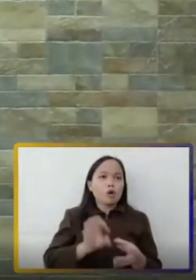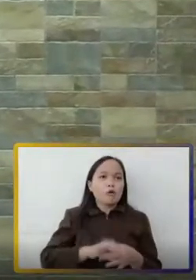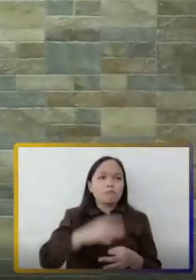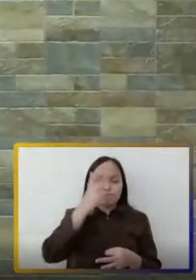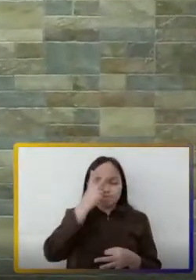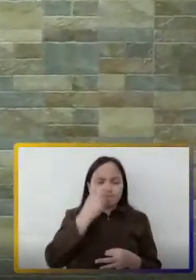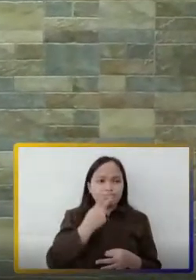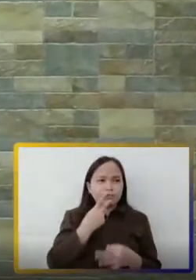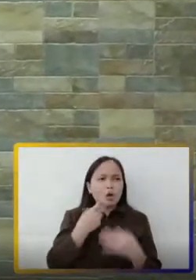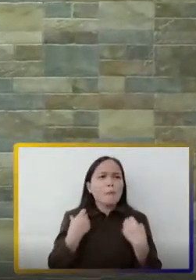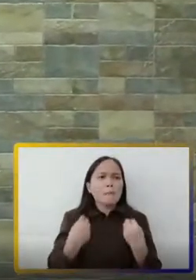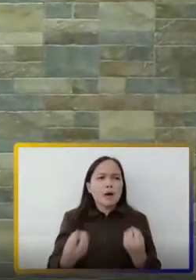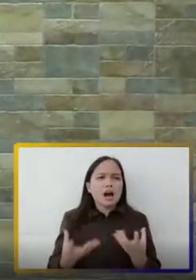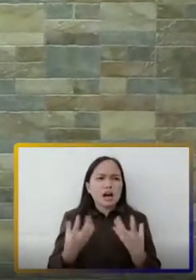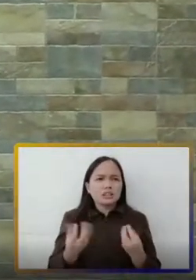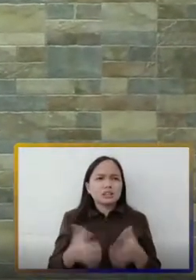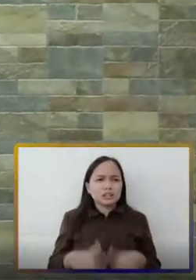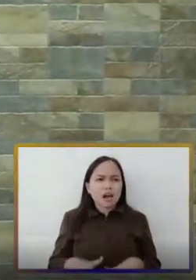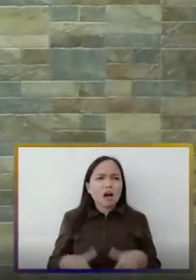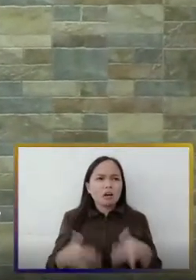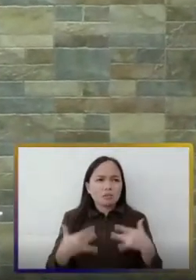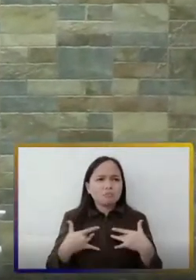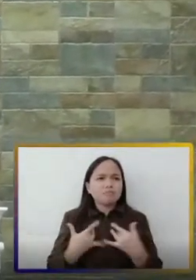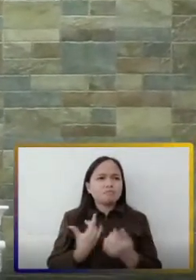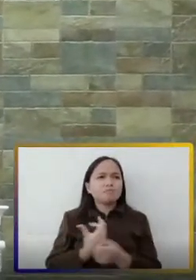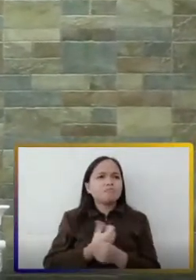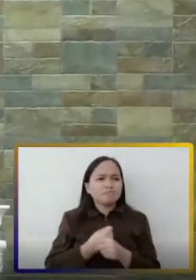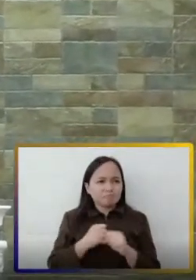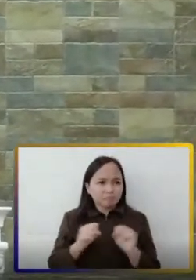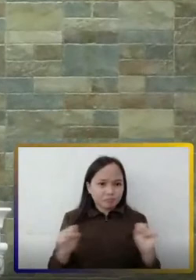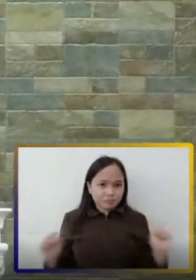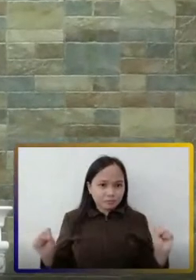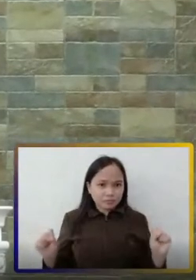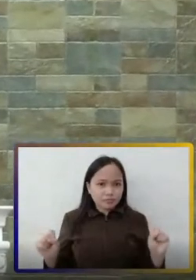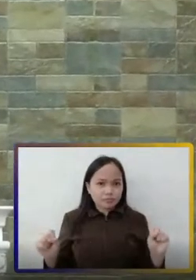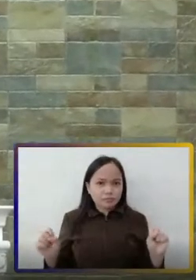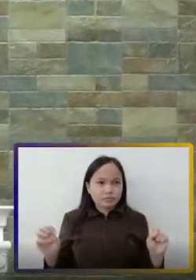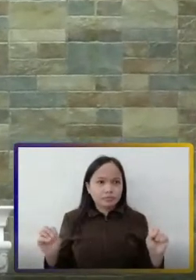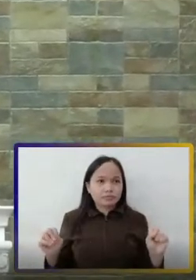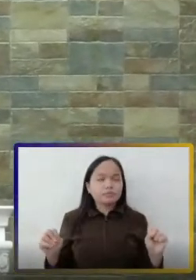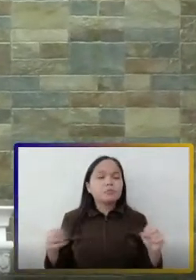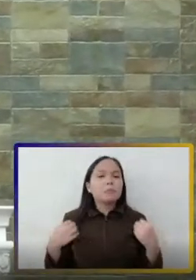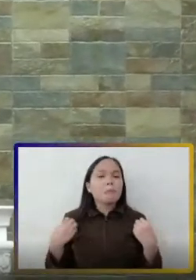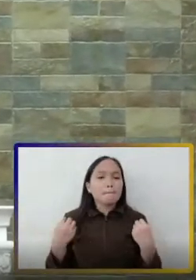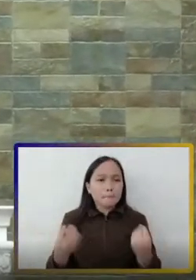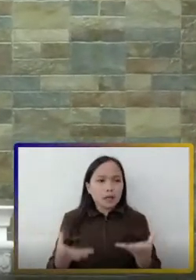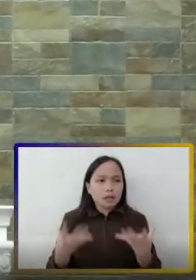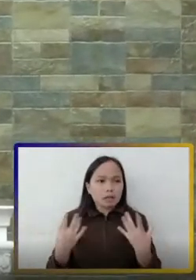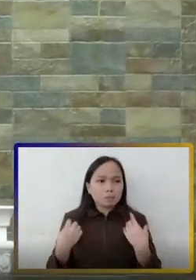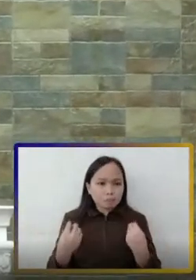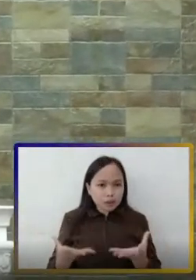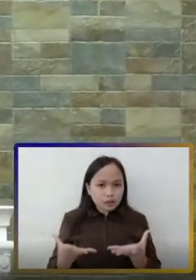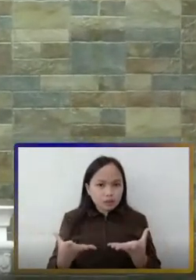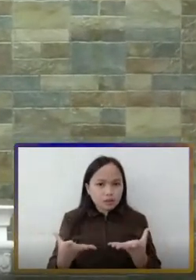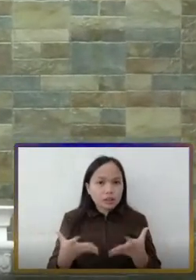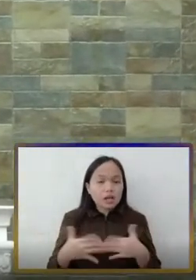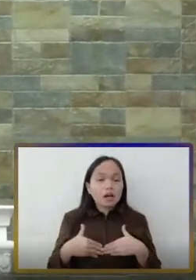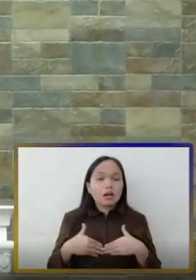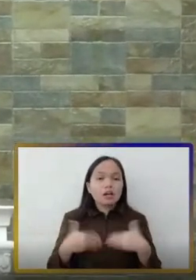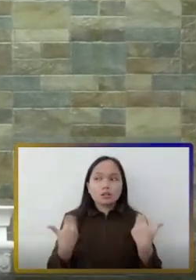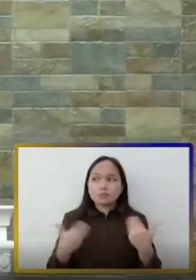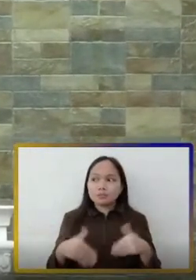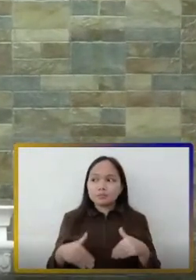Many lives will be saved, will be spared. Many young